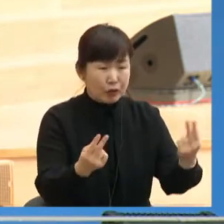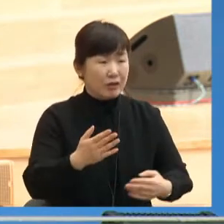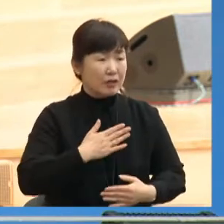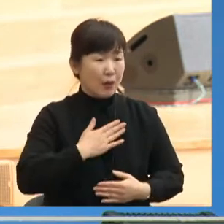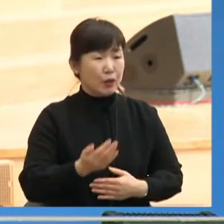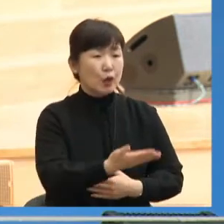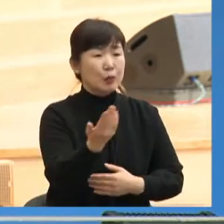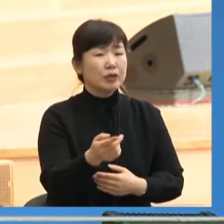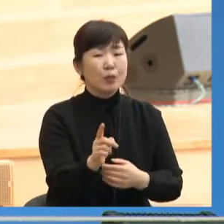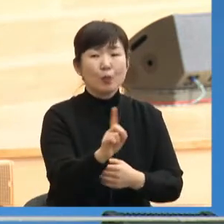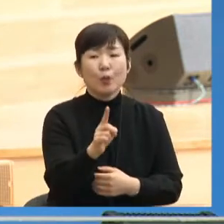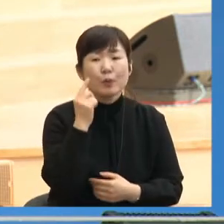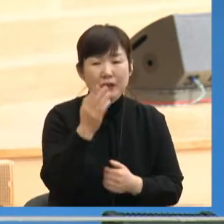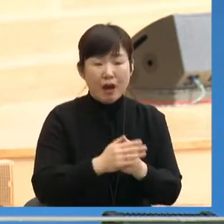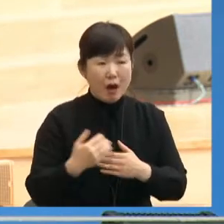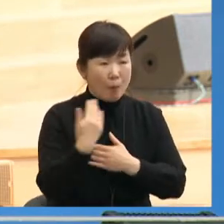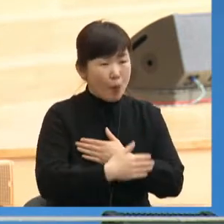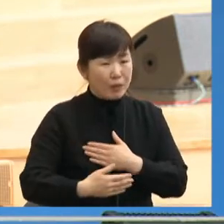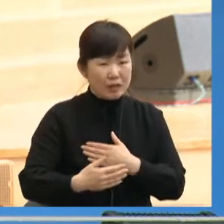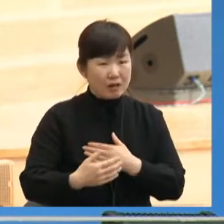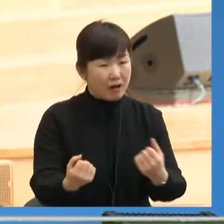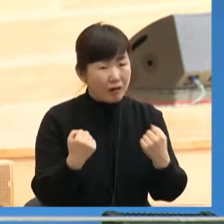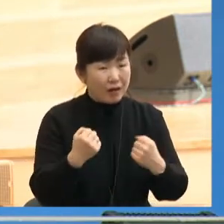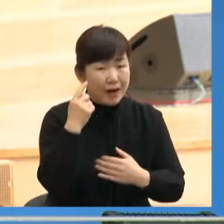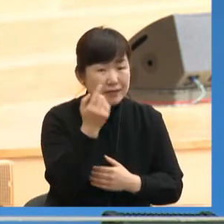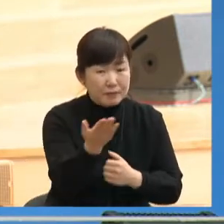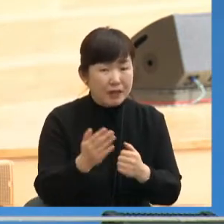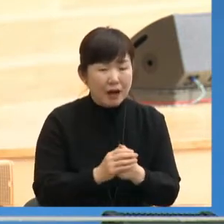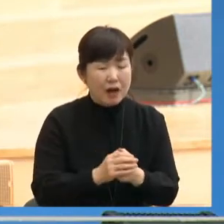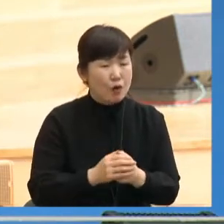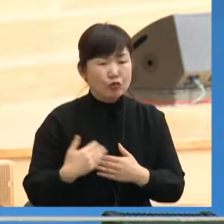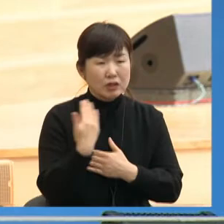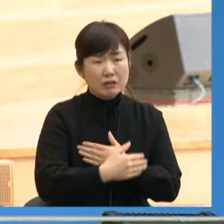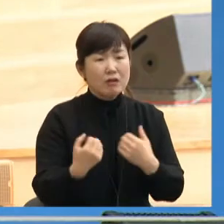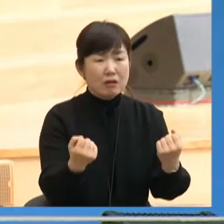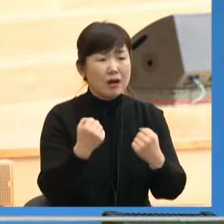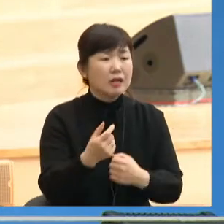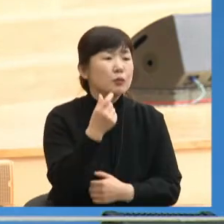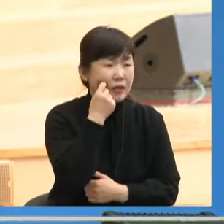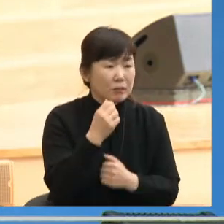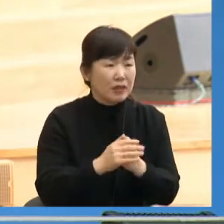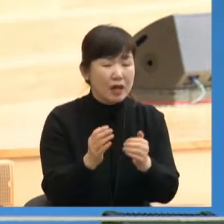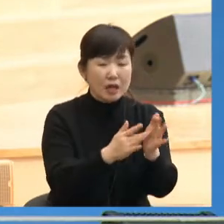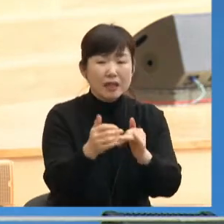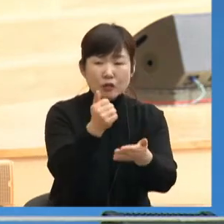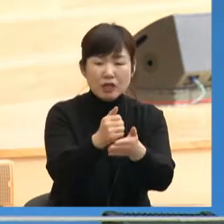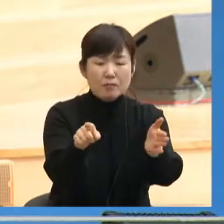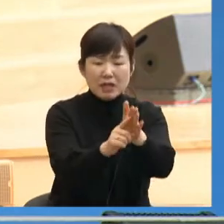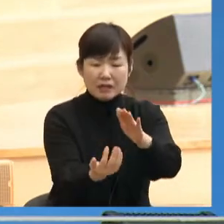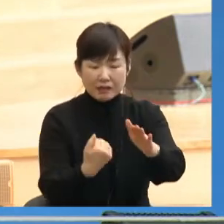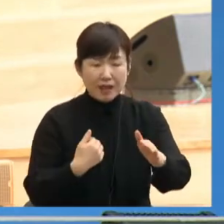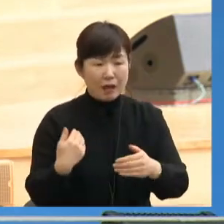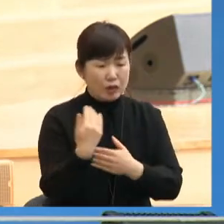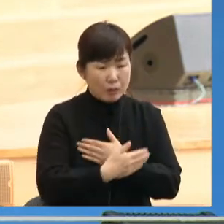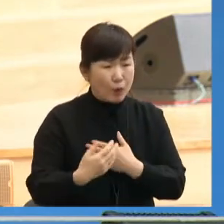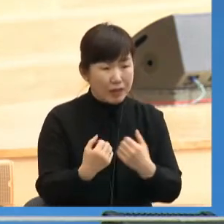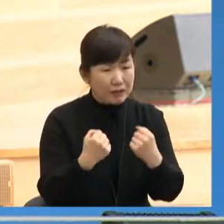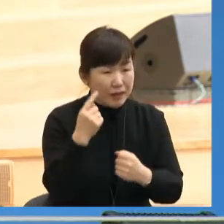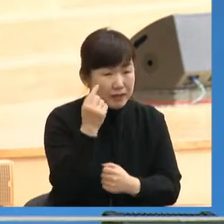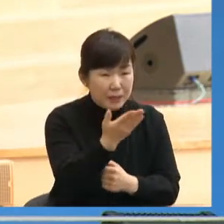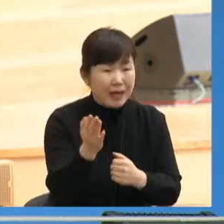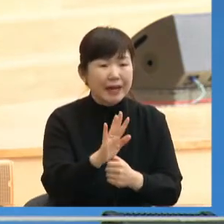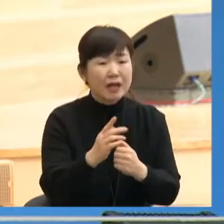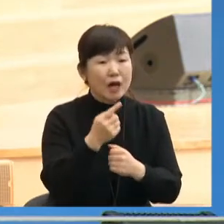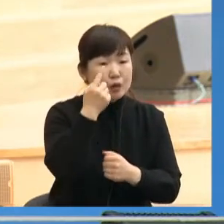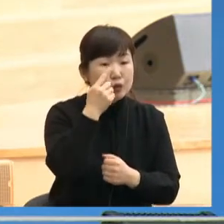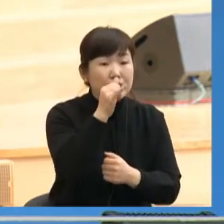우리는요? 몸이 멀쩡하다고요? 아니에요. 우리는 멀쩡하지 않습니다. 예수님 믿기 전에는 우리 멀쩡했습니까? 아니에요.